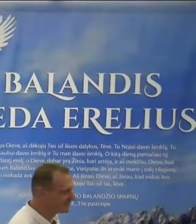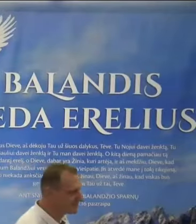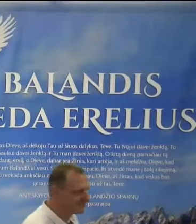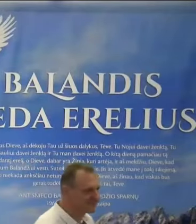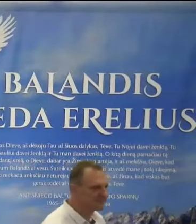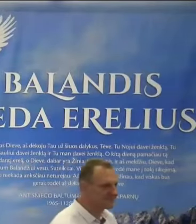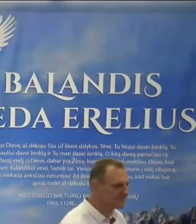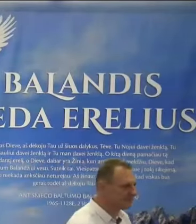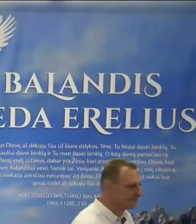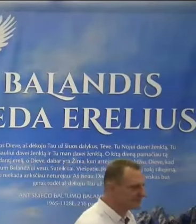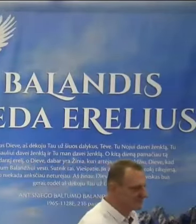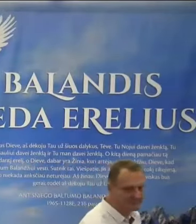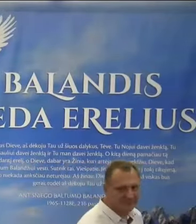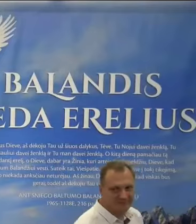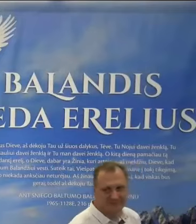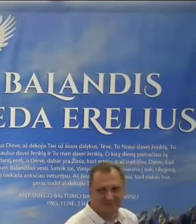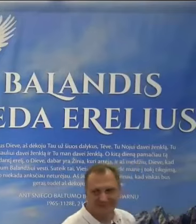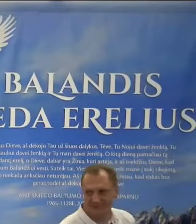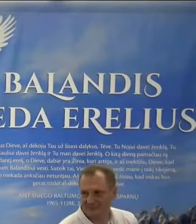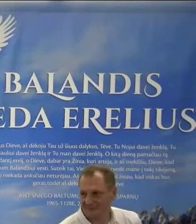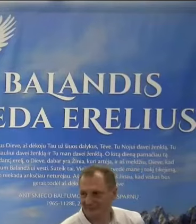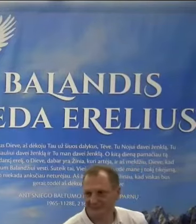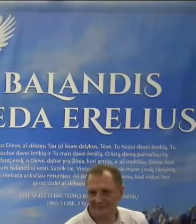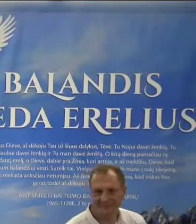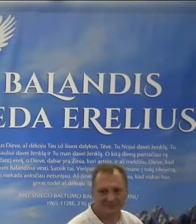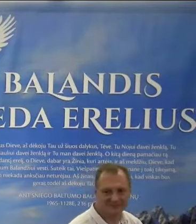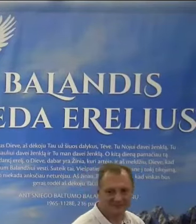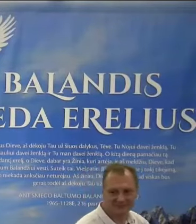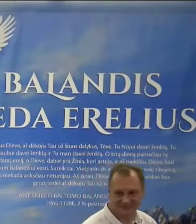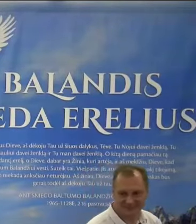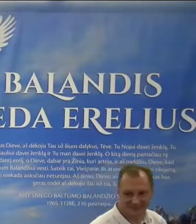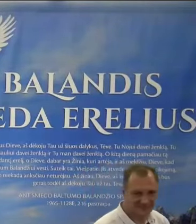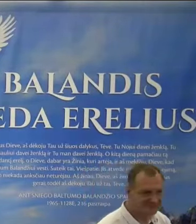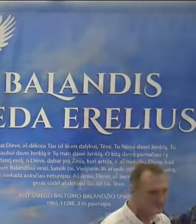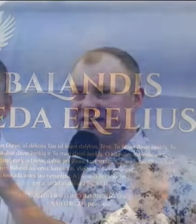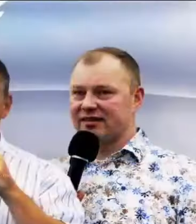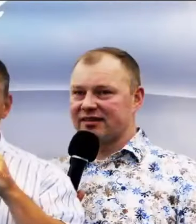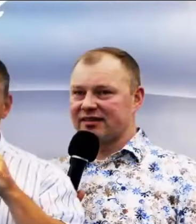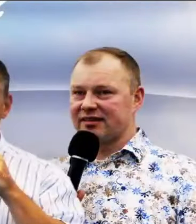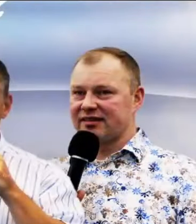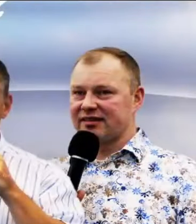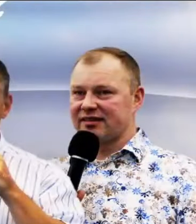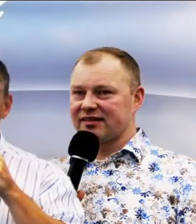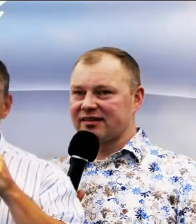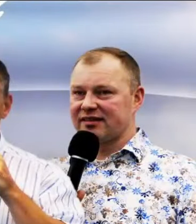Свинцы.